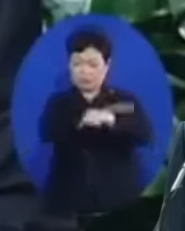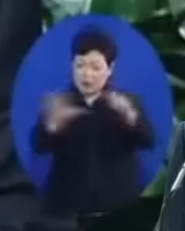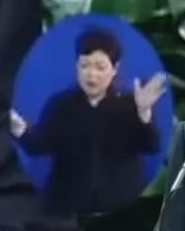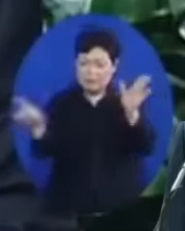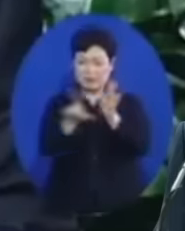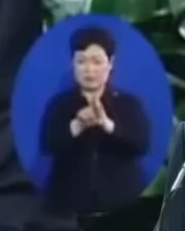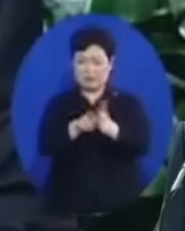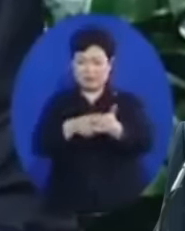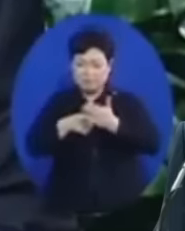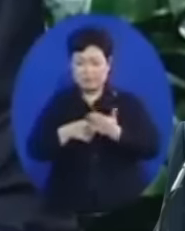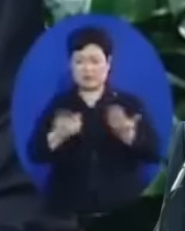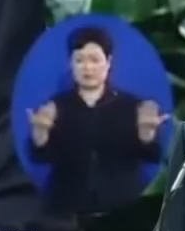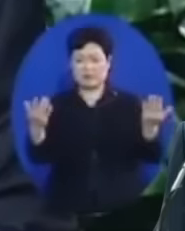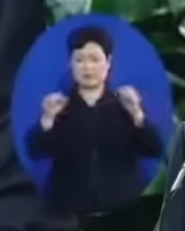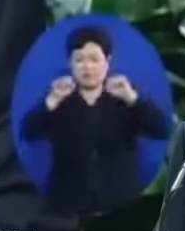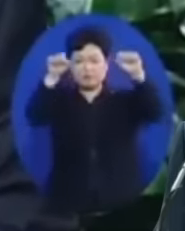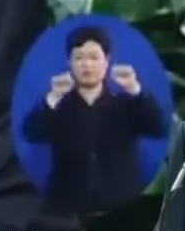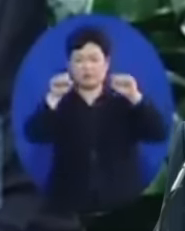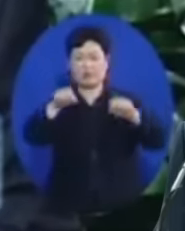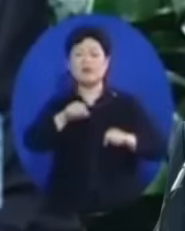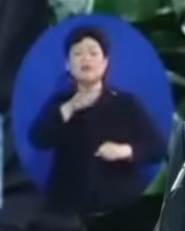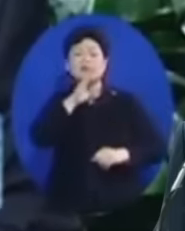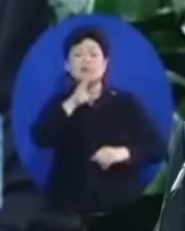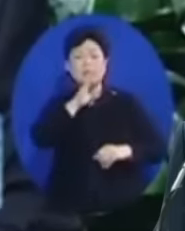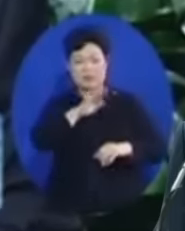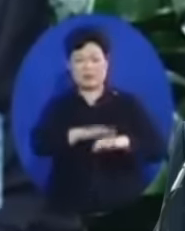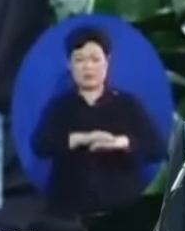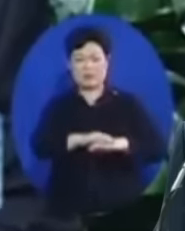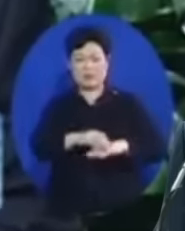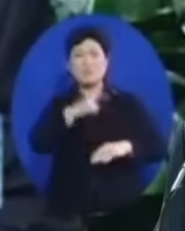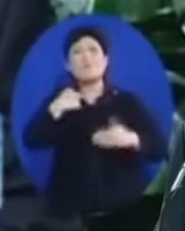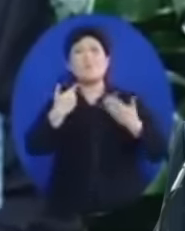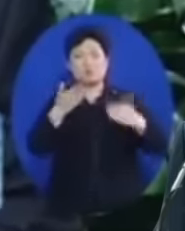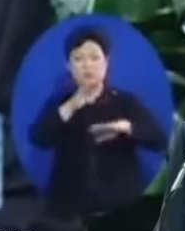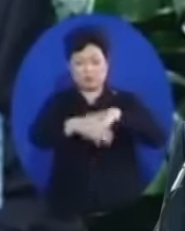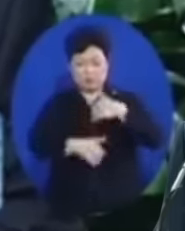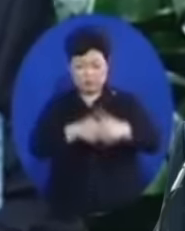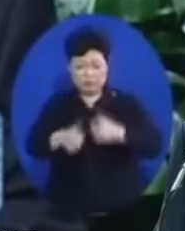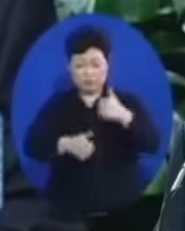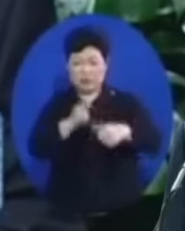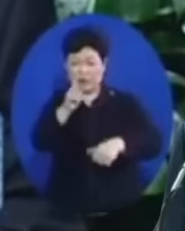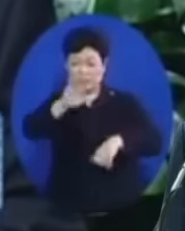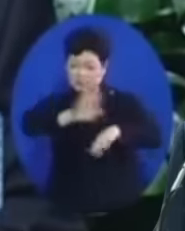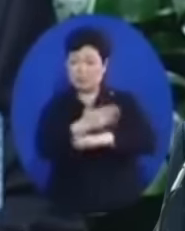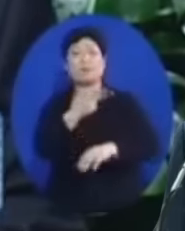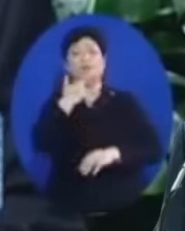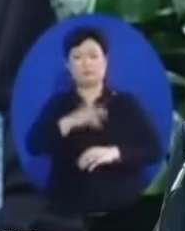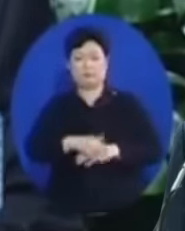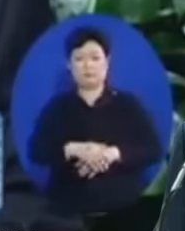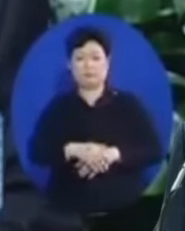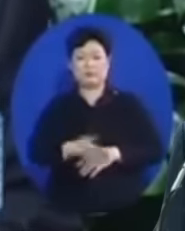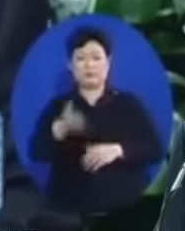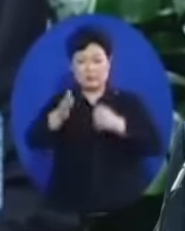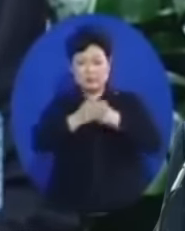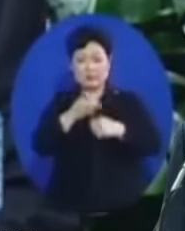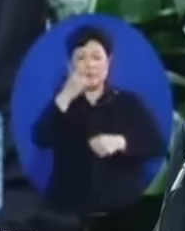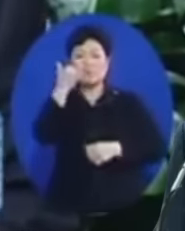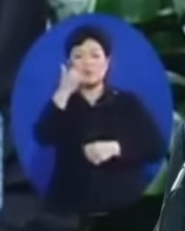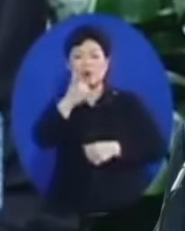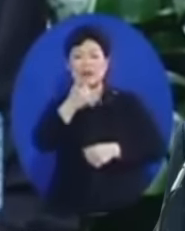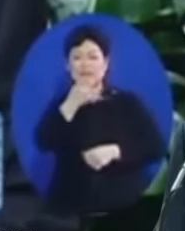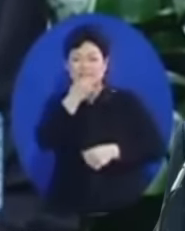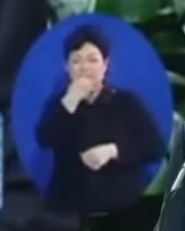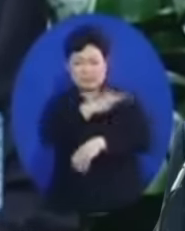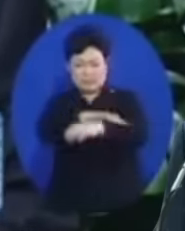믿고 절제운동에 봉사한 후손들이 하나도 잘못된 사람이 없습니다. 그러므로 부모가 씨앗을